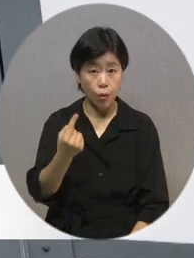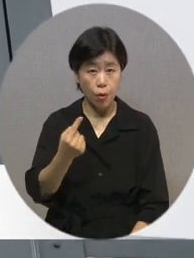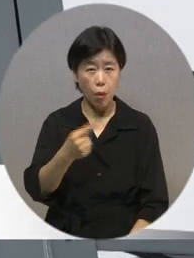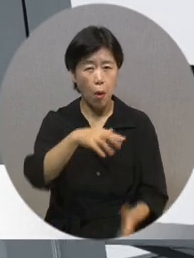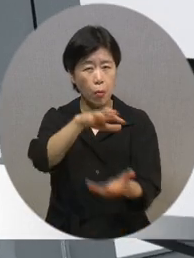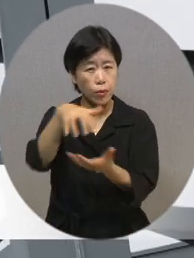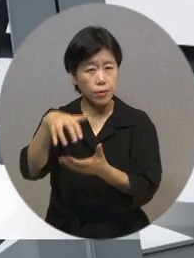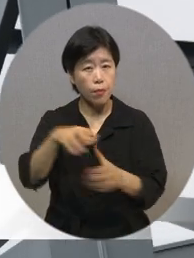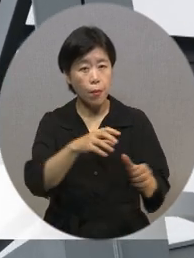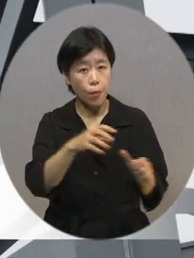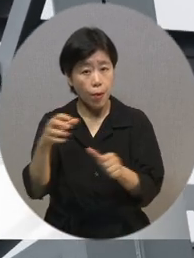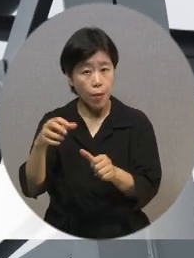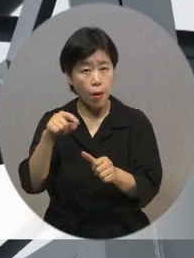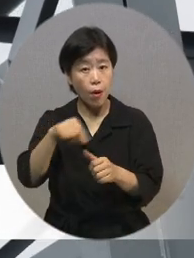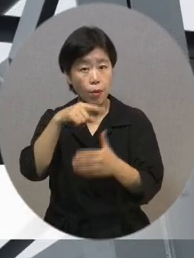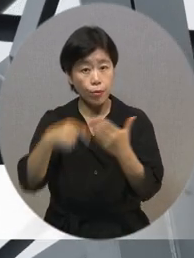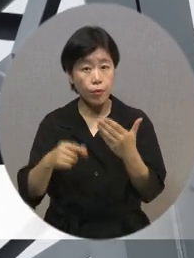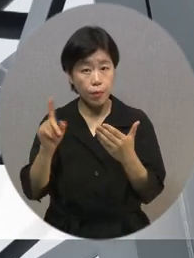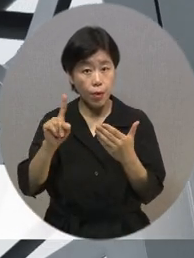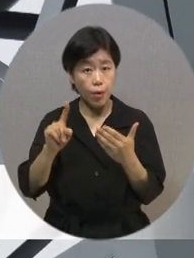프로젝트는 지난해 12월